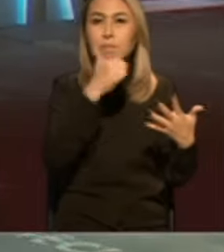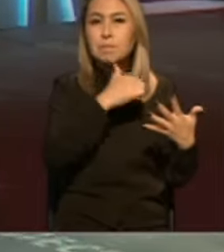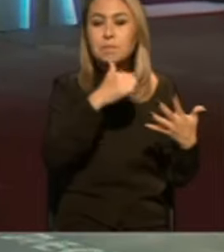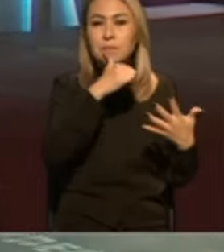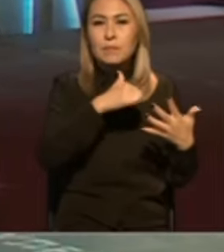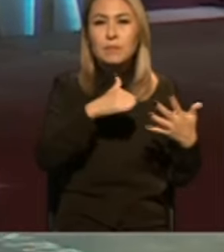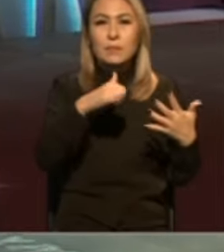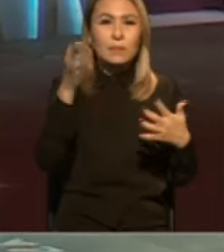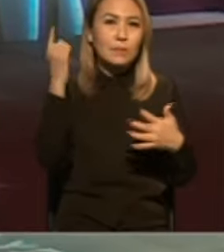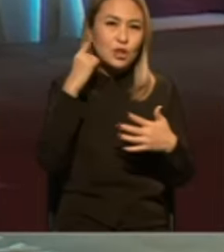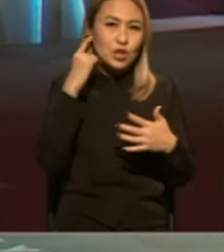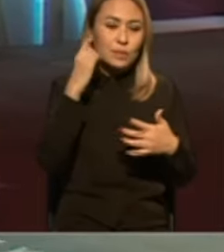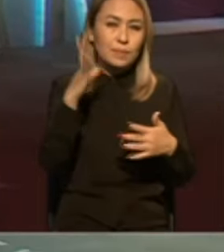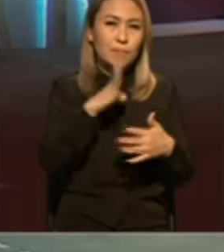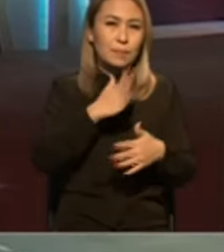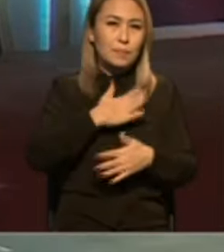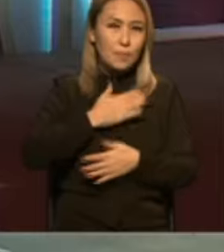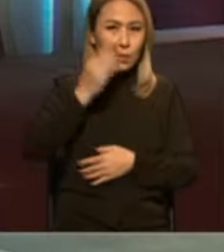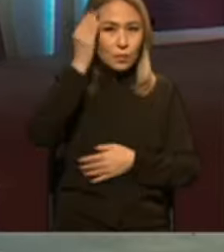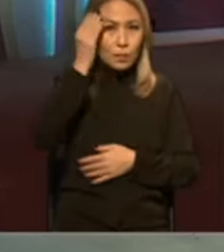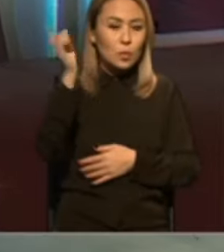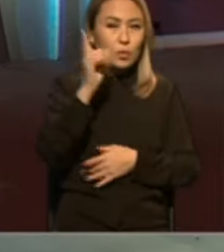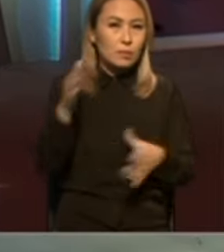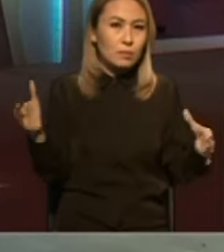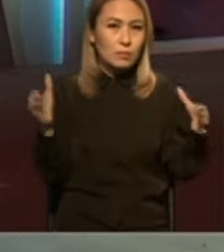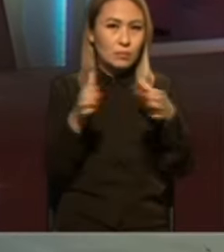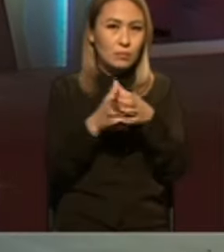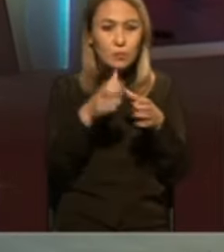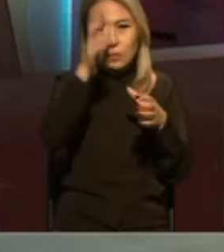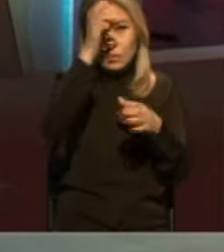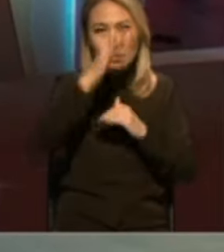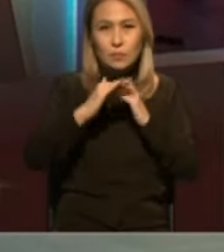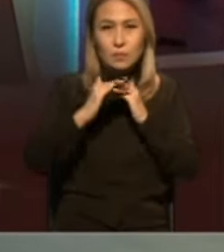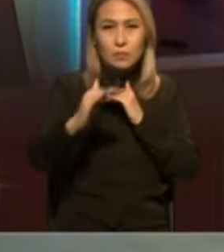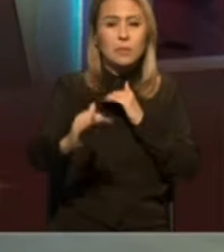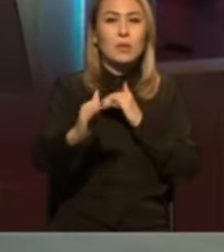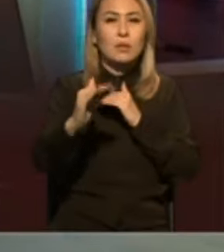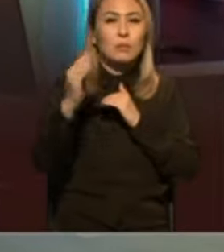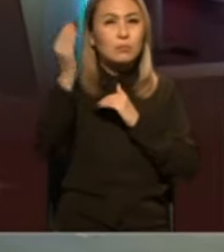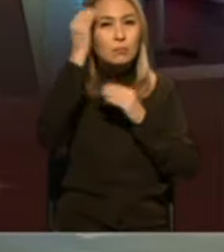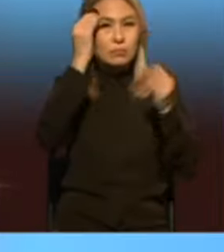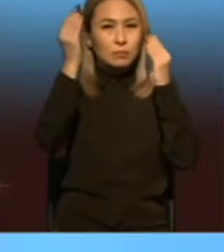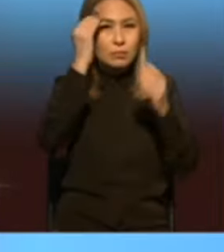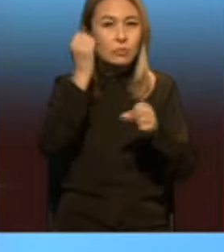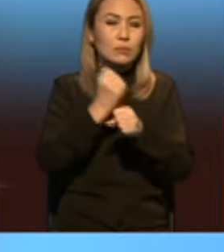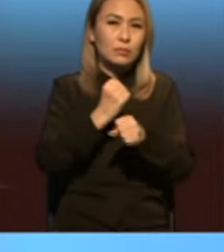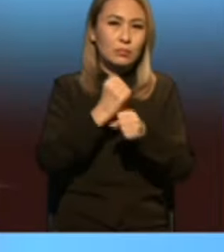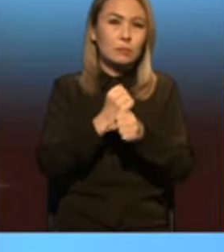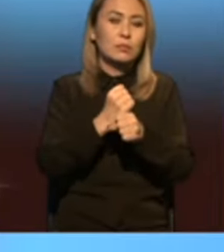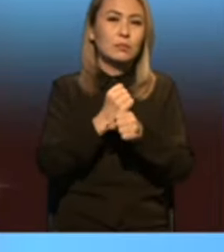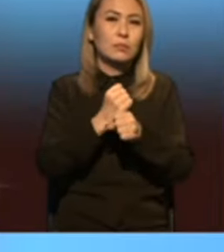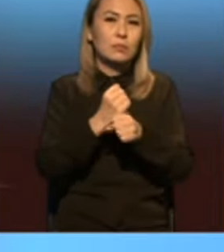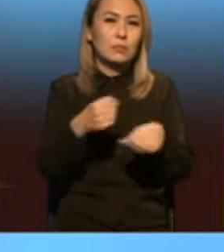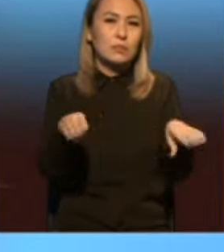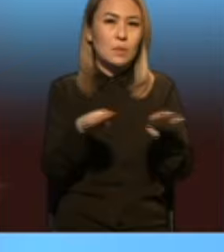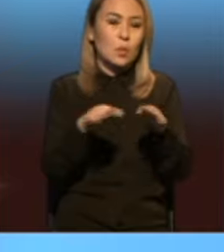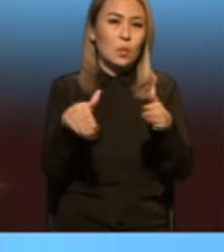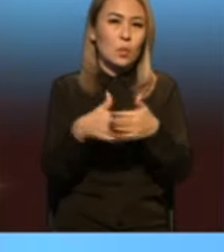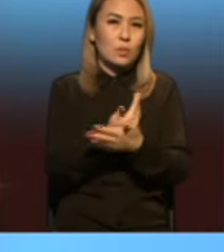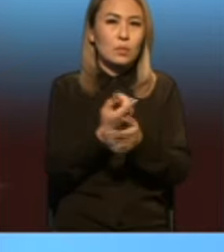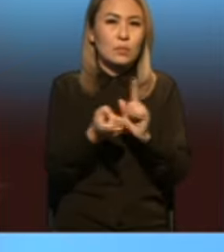пікірлерді естідік. Бірақ менің ойымша бір тұтас, бір түркілік сананы қалыптастыруға бұл жаңашылдық,